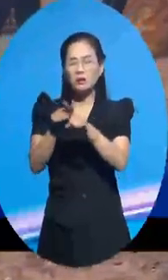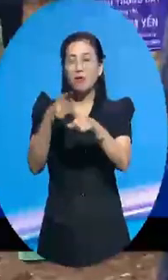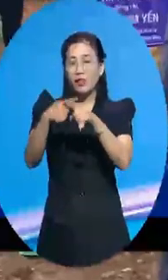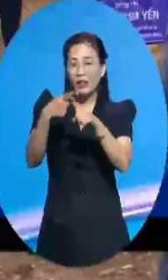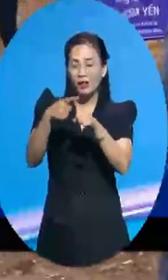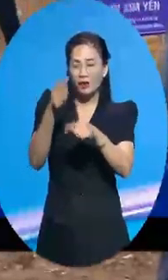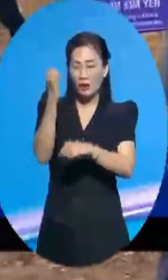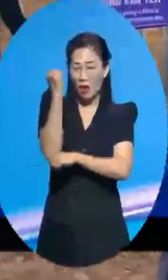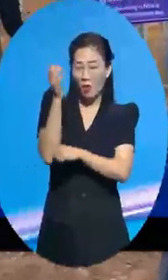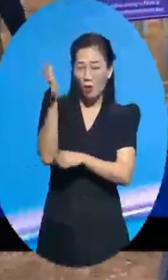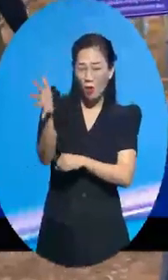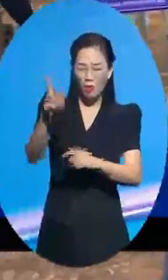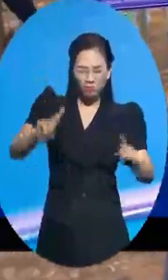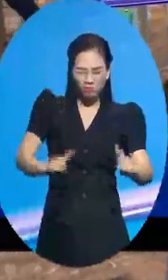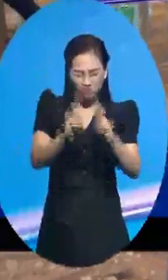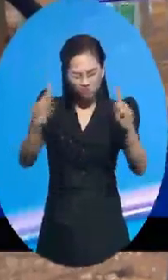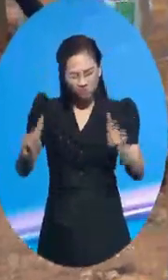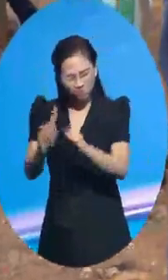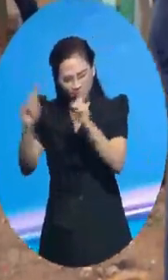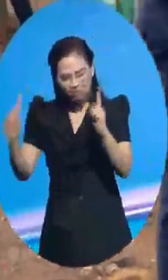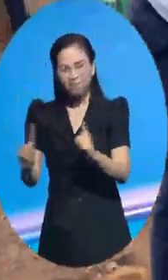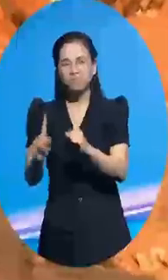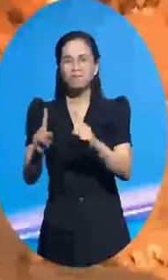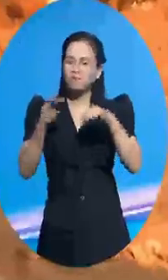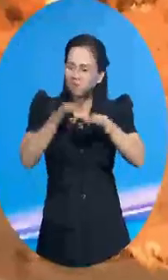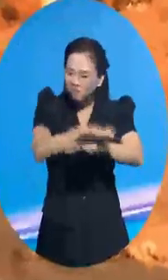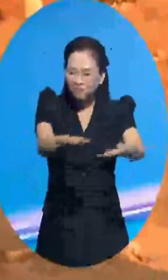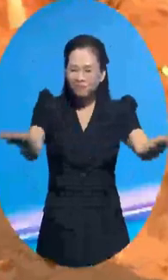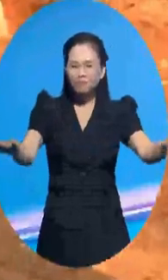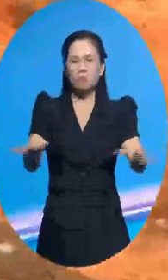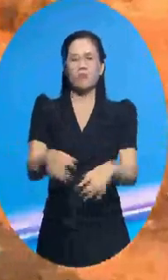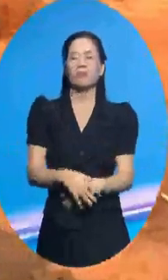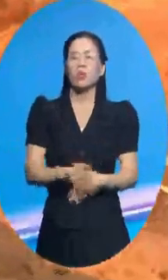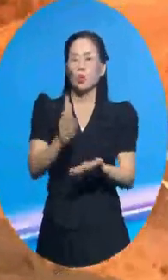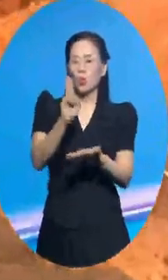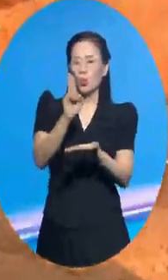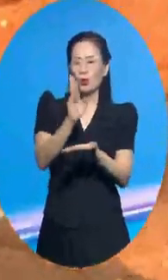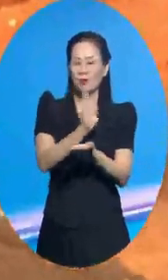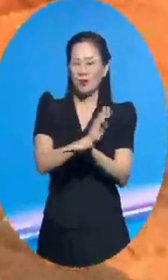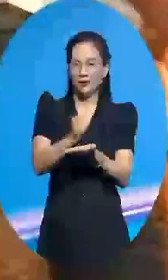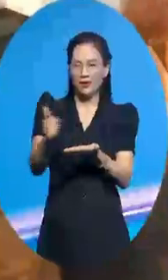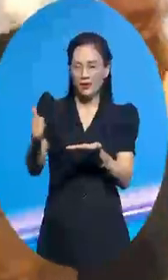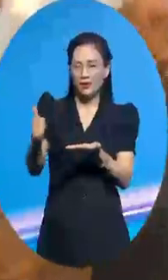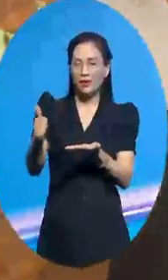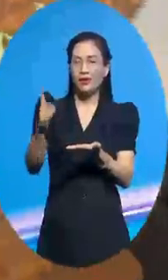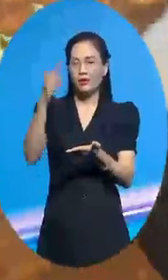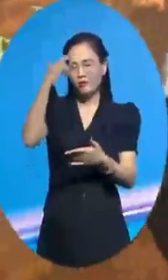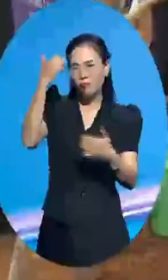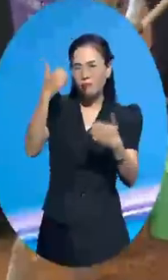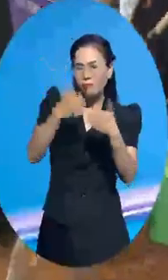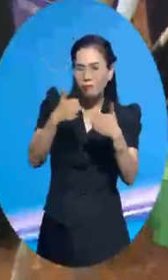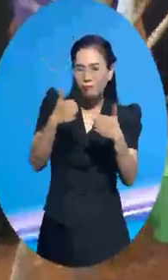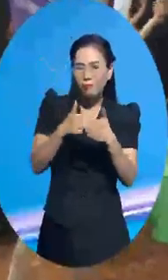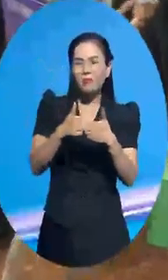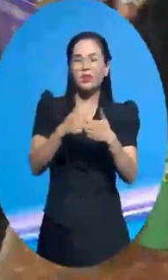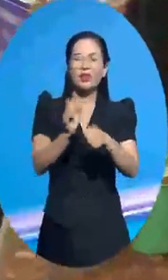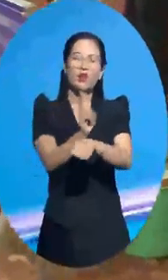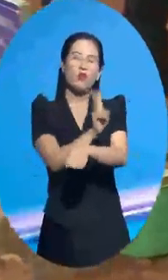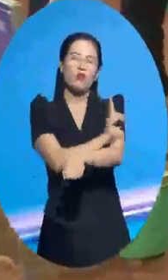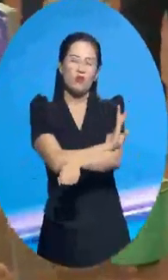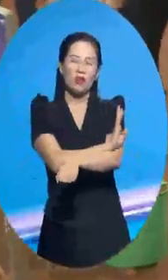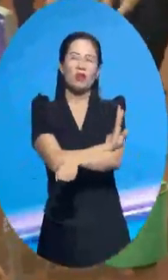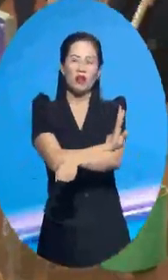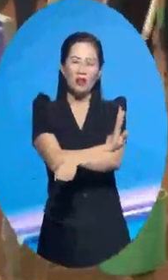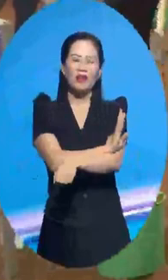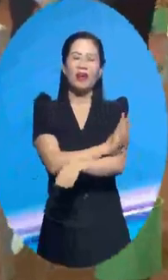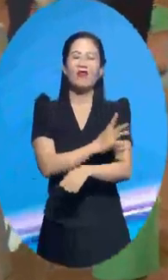cũng là đề án vườn cây quà tặng lần đầu tiên được tổ chức. Theo đó, Ủy ban Nhân dân thành phố Thủ Đức phối hợp Ban Quản lý Công viên Lịch sử Văn hóa Dân tộc trồng cây